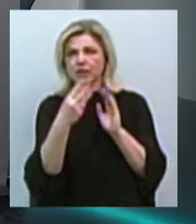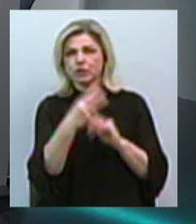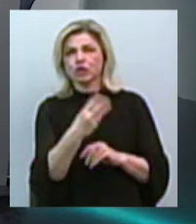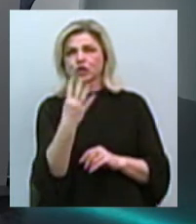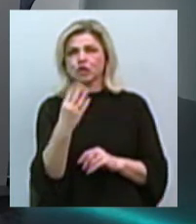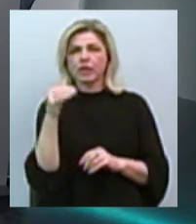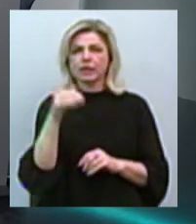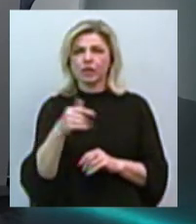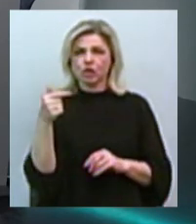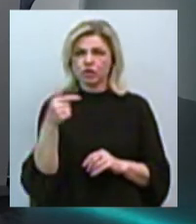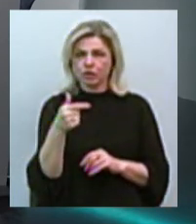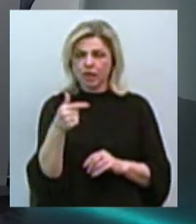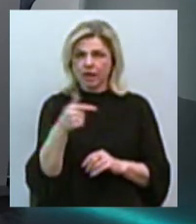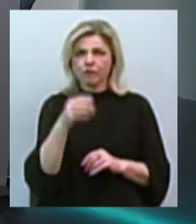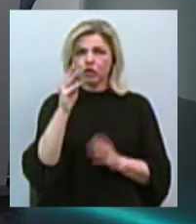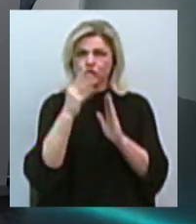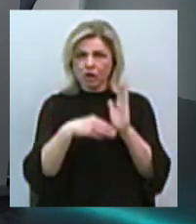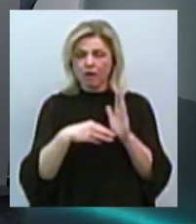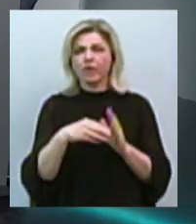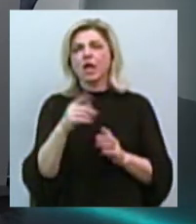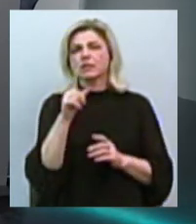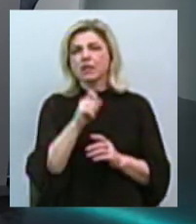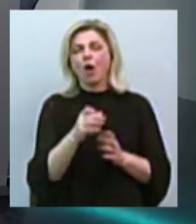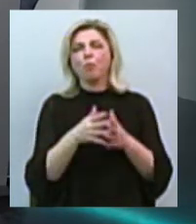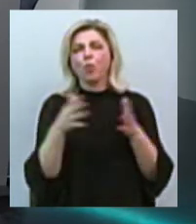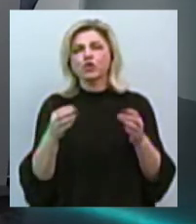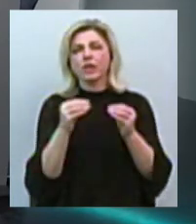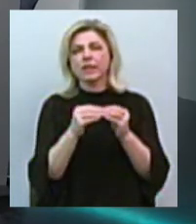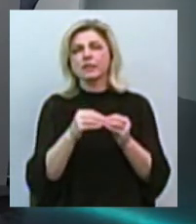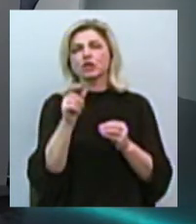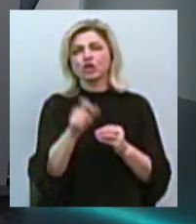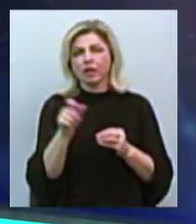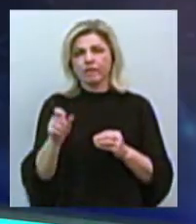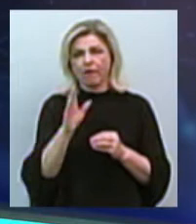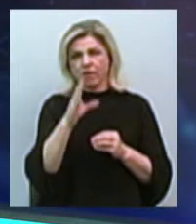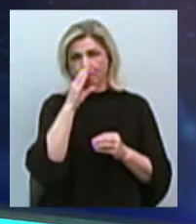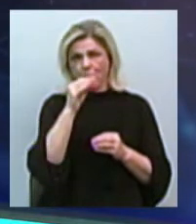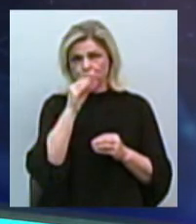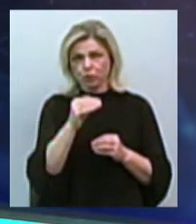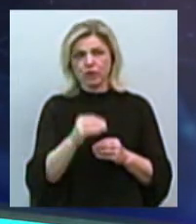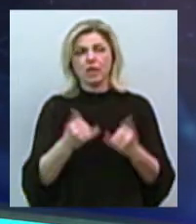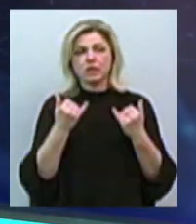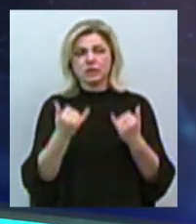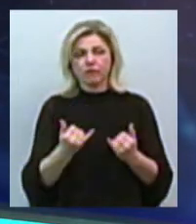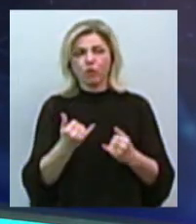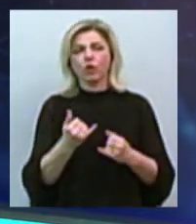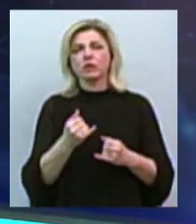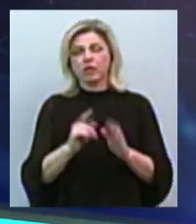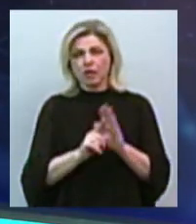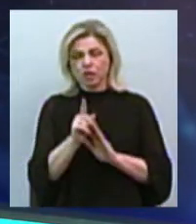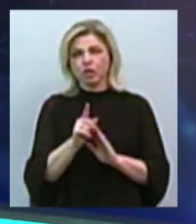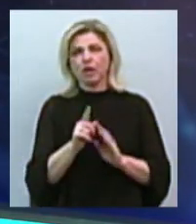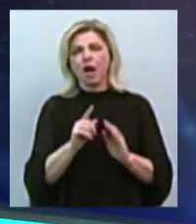гривень штрафу за більше, ніж 10 пасажирів у салоні маршрутного таксі, зокрема. Від сьогодні юридичної сили набули карантинні